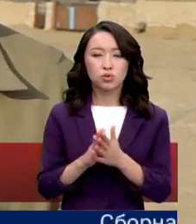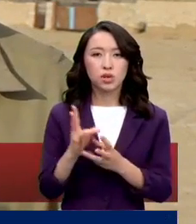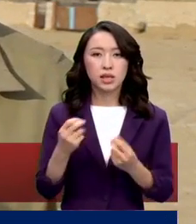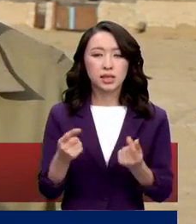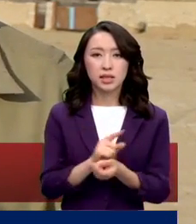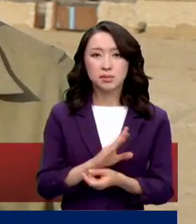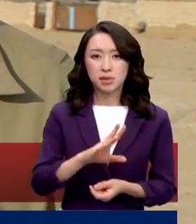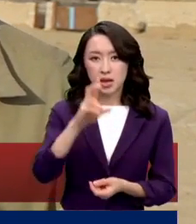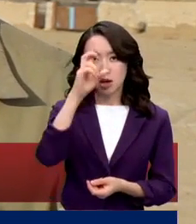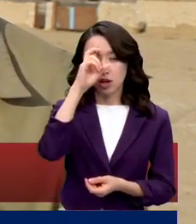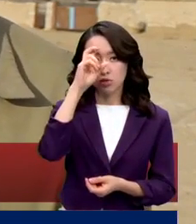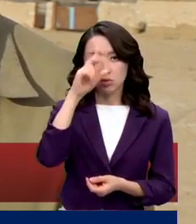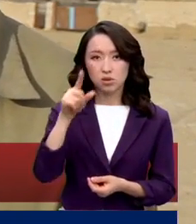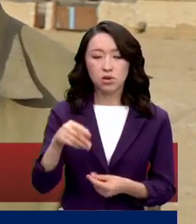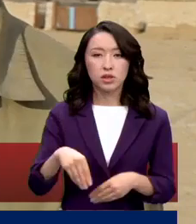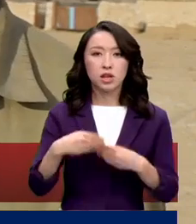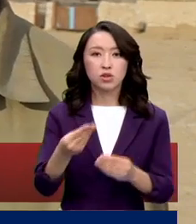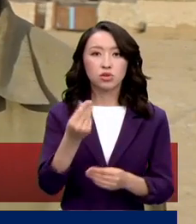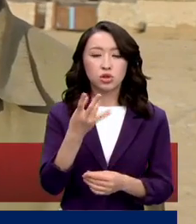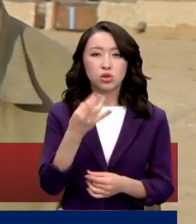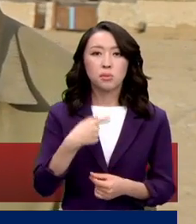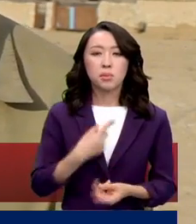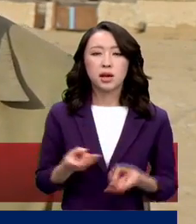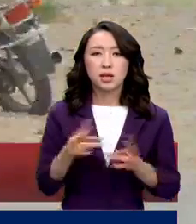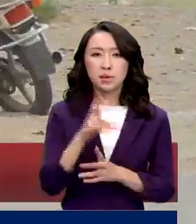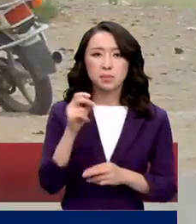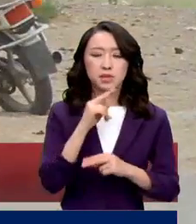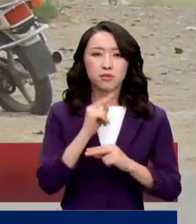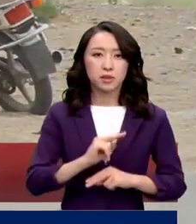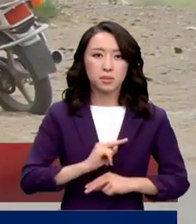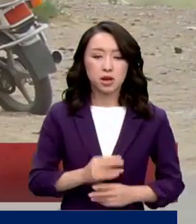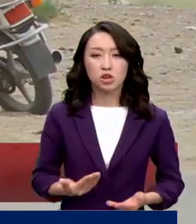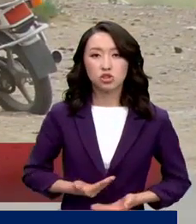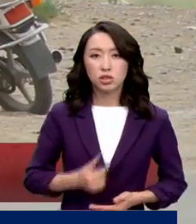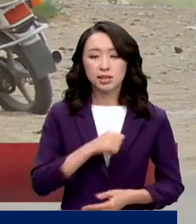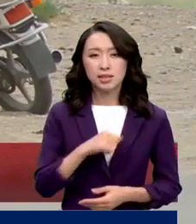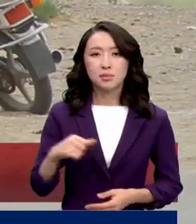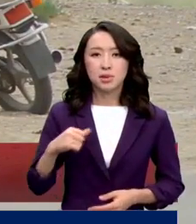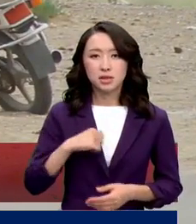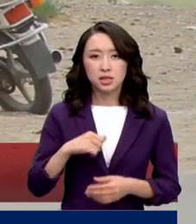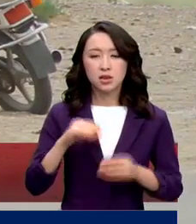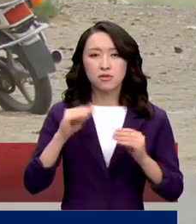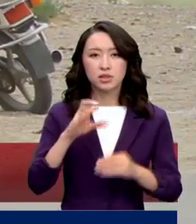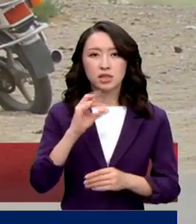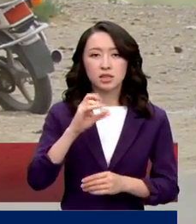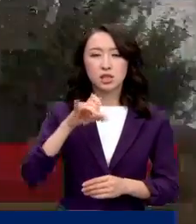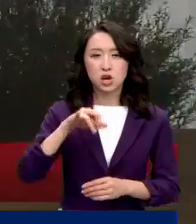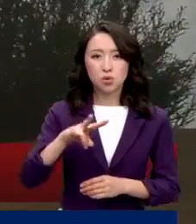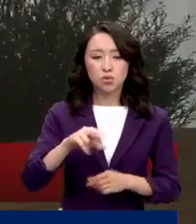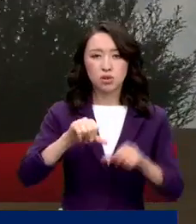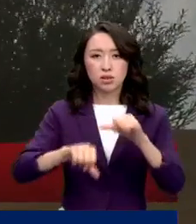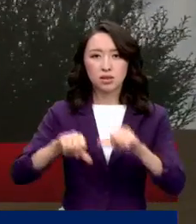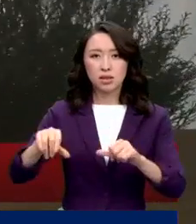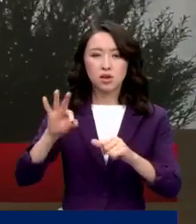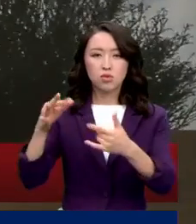меняется. Государство вроде выделяет деньги, но мы остались без внимания. Жители самостоятельно высадили саксаулы, ограждая поселок